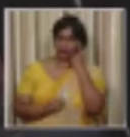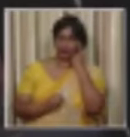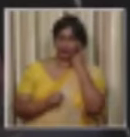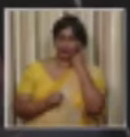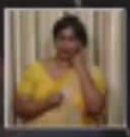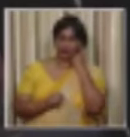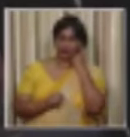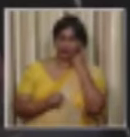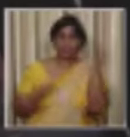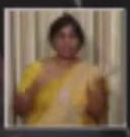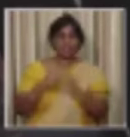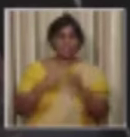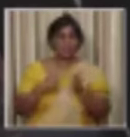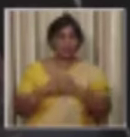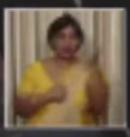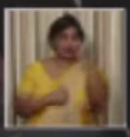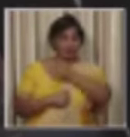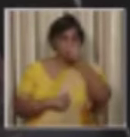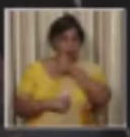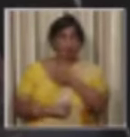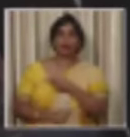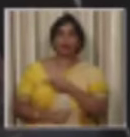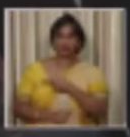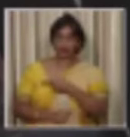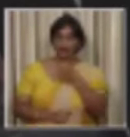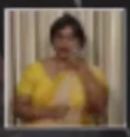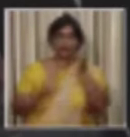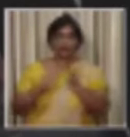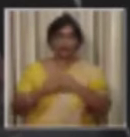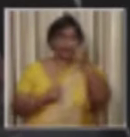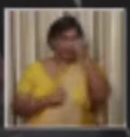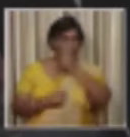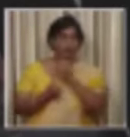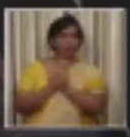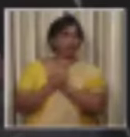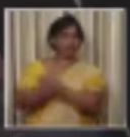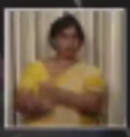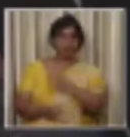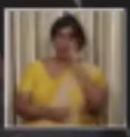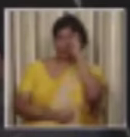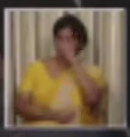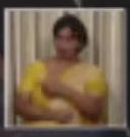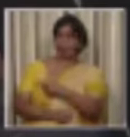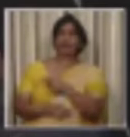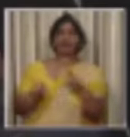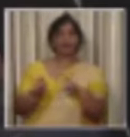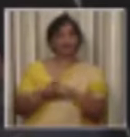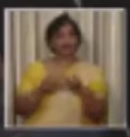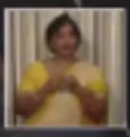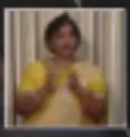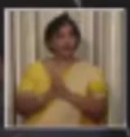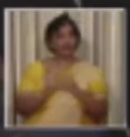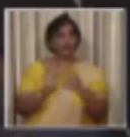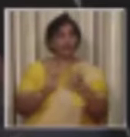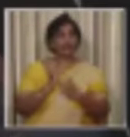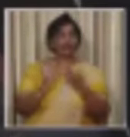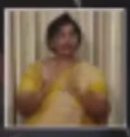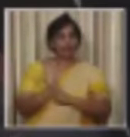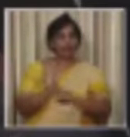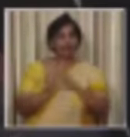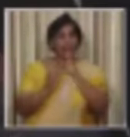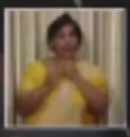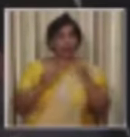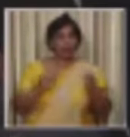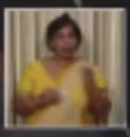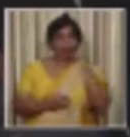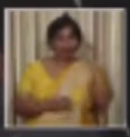යකඩ මංකොල්ලයක් සම්බන්ධව, යකඩ වංචාවක් සම්බන්ධව ඇරස් කරපු කෙනෙක්. ඒ වගේම තමන්ගේ නාලිකාවේ ප්‍රවෘත්ති කියන